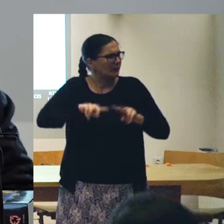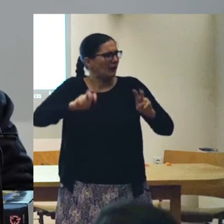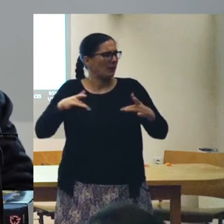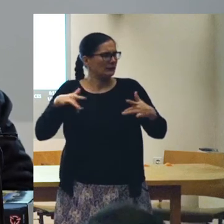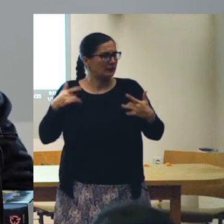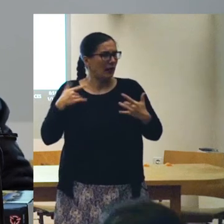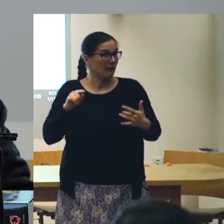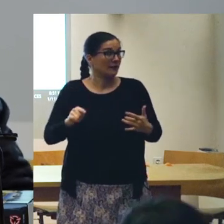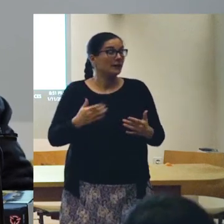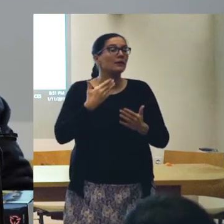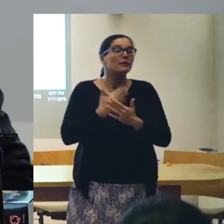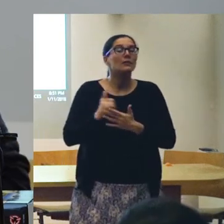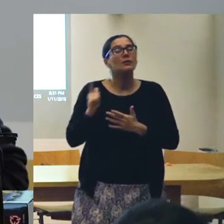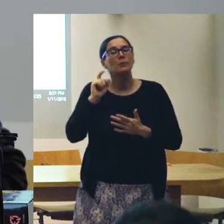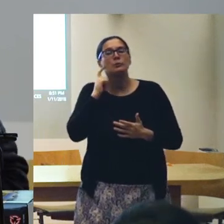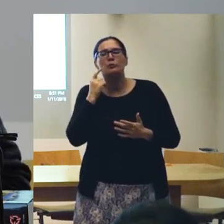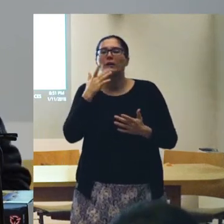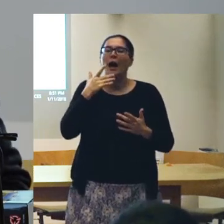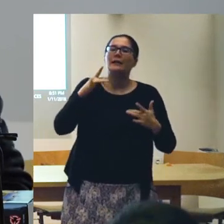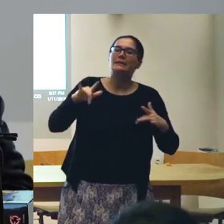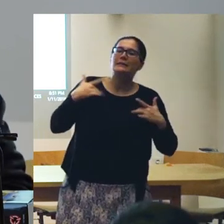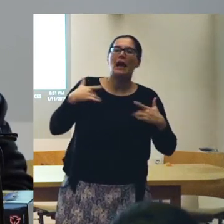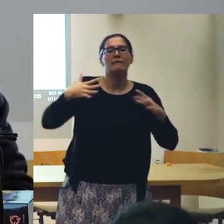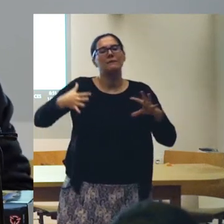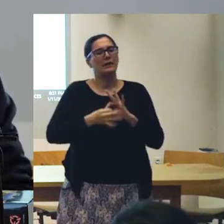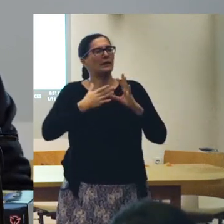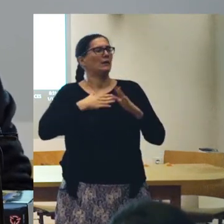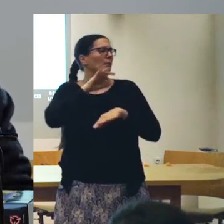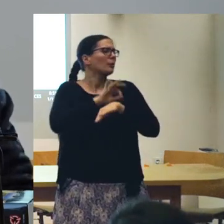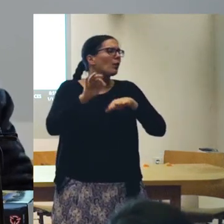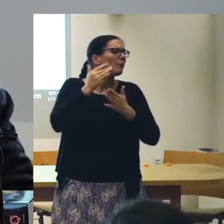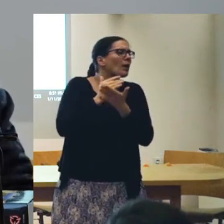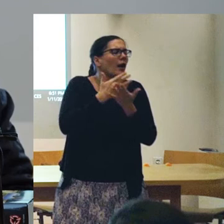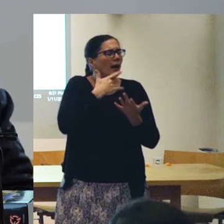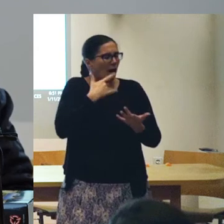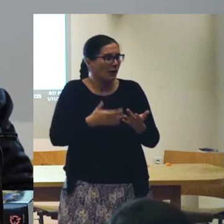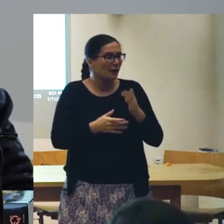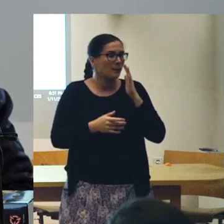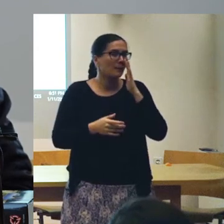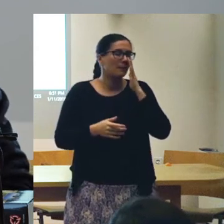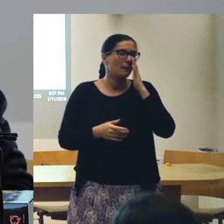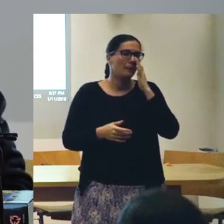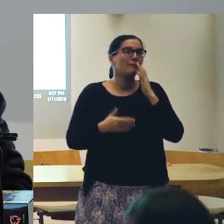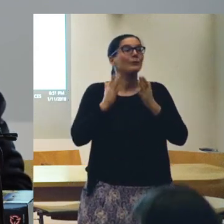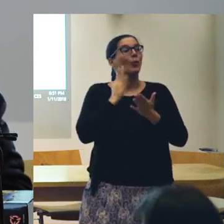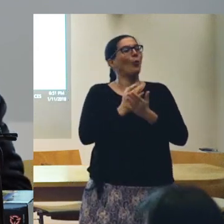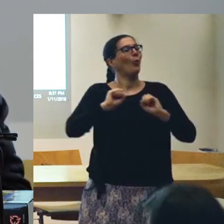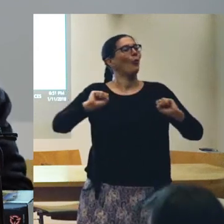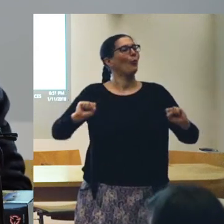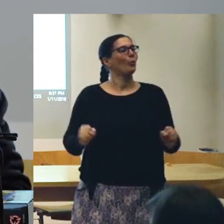A tak sme vlastne premýšľali o tom, že ako to zdravie v tom priestore, ktorý máme, nejako poňať. A vznikol